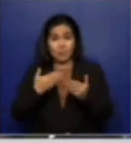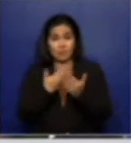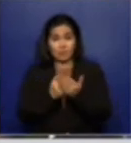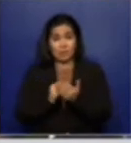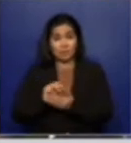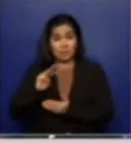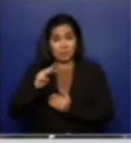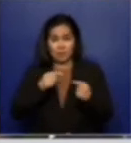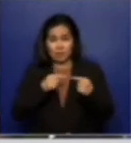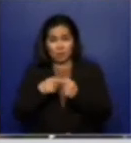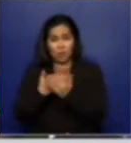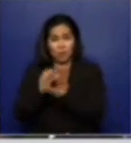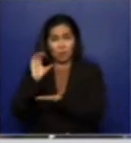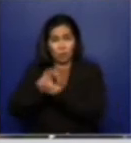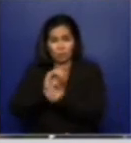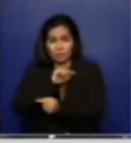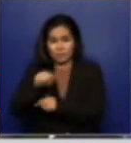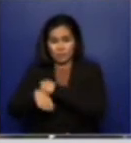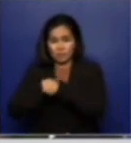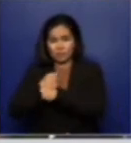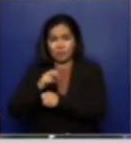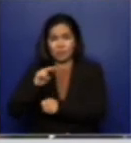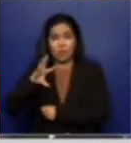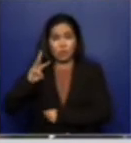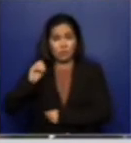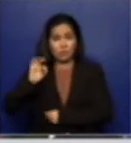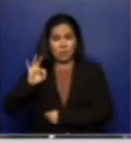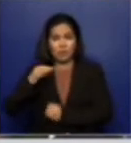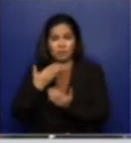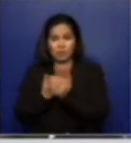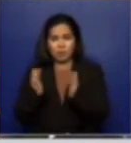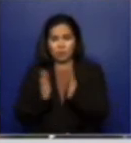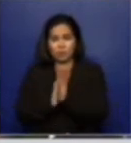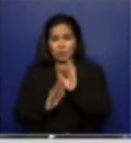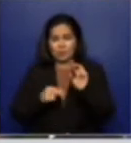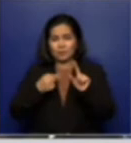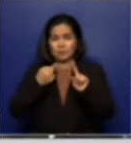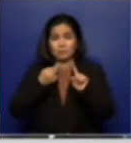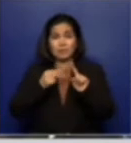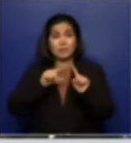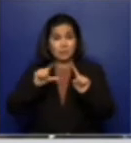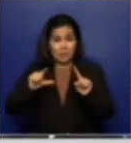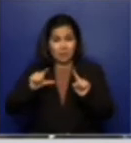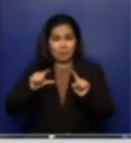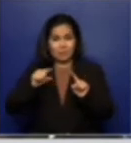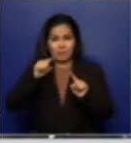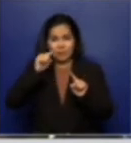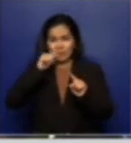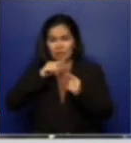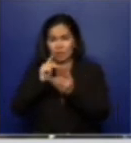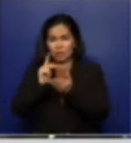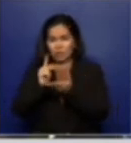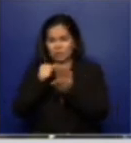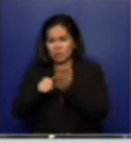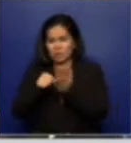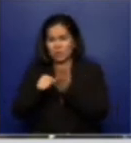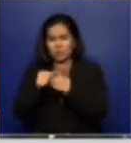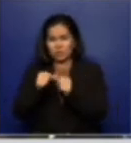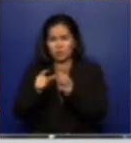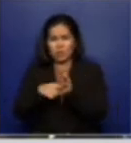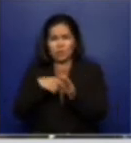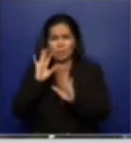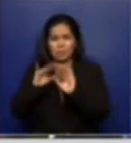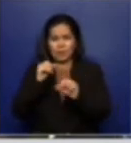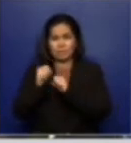งปี2569อีก 10,000 ล้านบาทเรียกว่าต้องเป็นหนี้อีกประมาณ6ปีแสดงว่